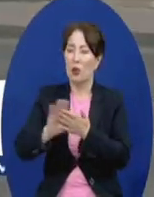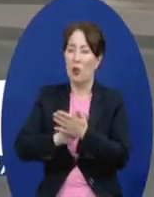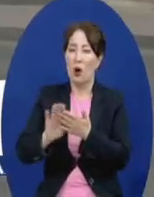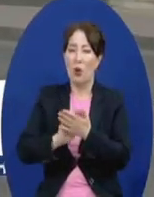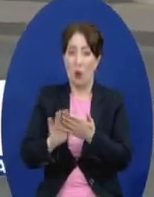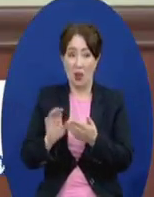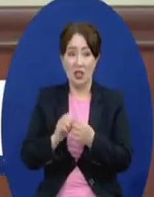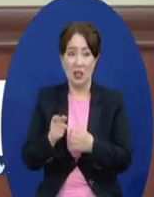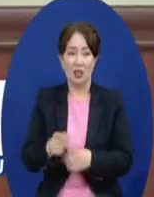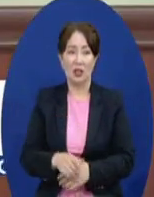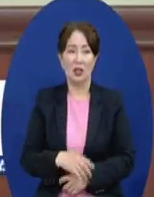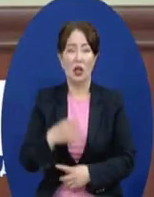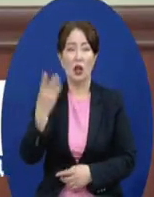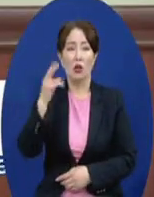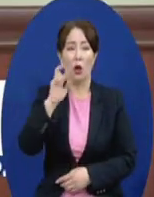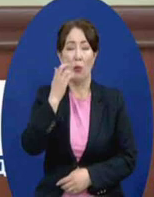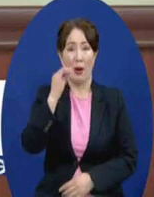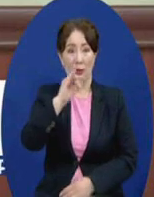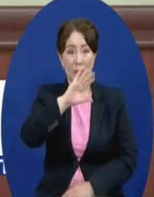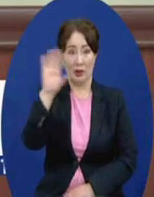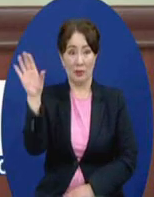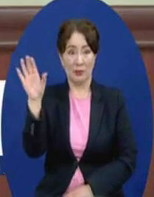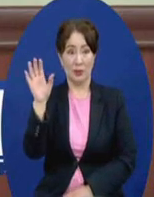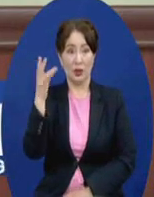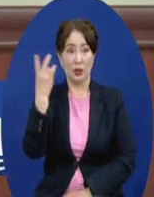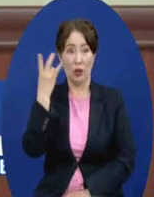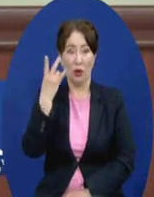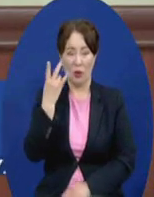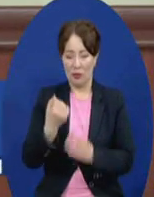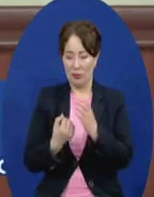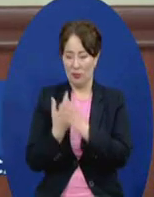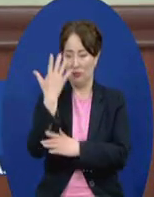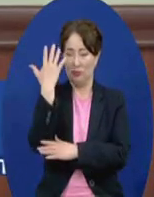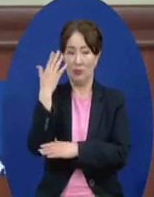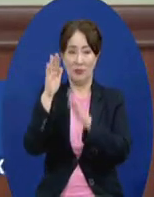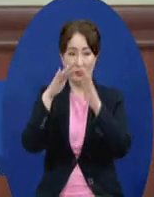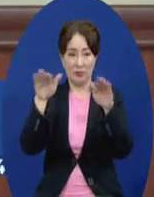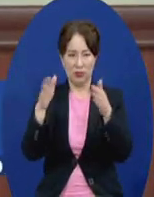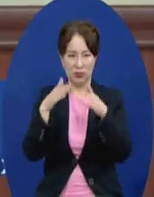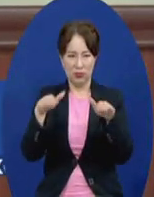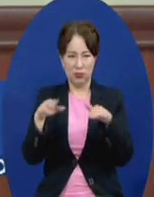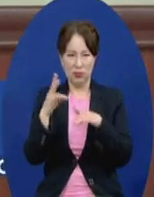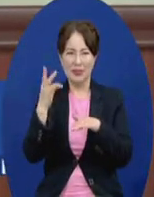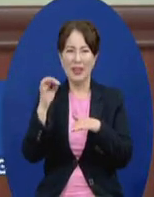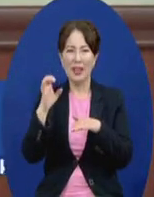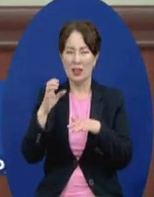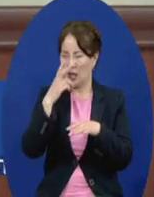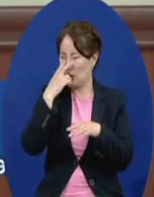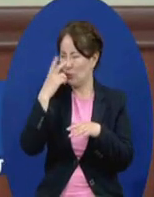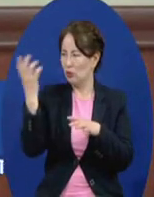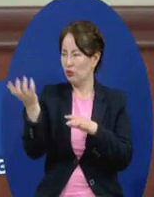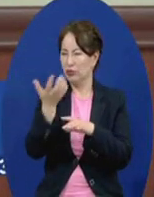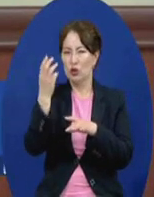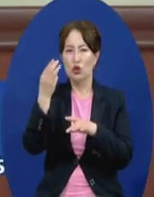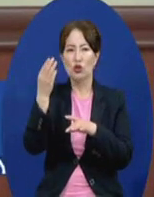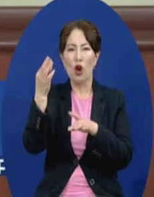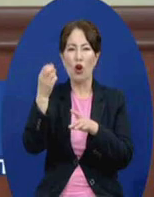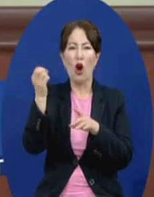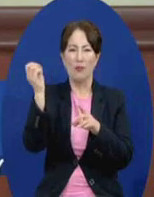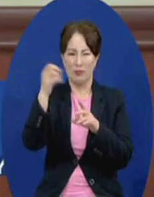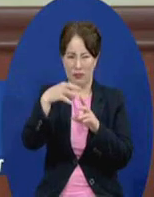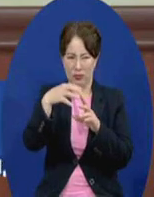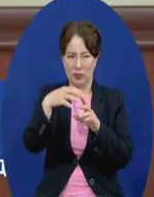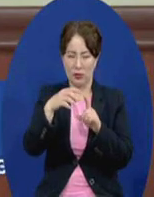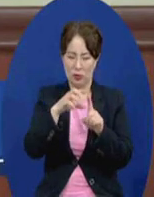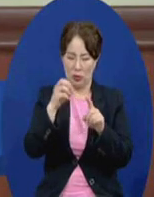хийдэг юм аа. Ногоон байгууламжчин дээр одоо нэг ногоон байдаг нарс мод энэ төр чинь бол ингээд битүү шор болж байгаа ш. Энийг ямар ч хэсэн одоо бид нараас угаа цэвэрлэх